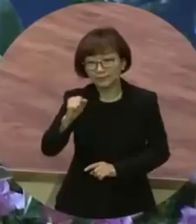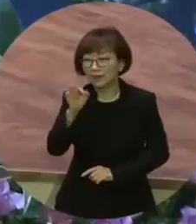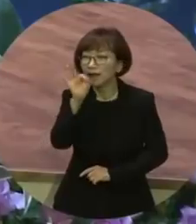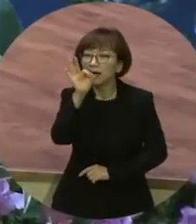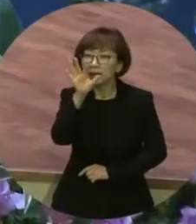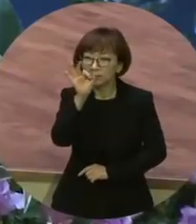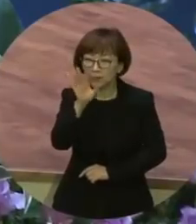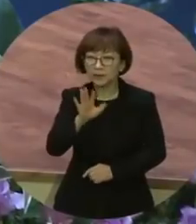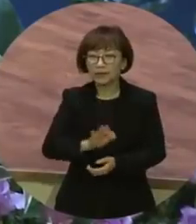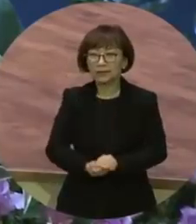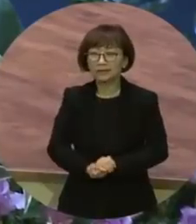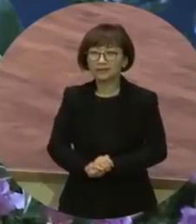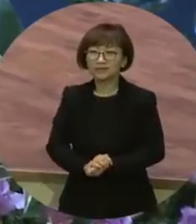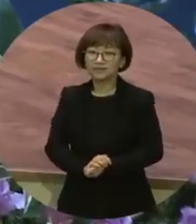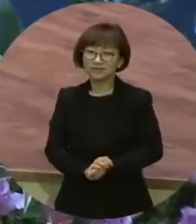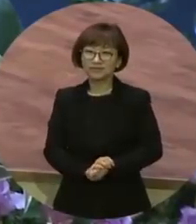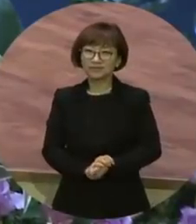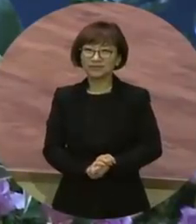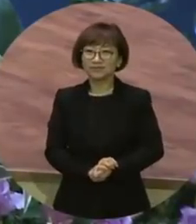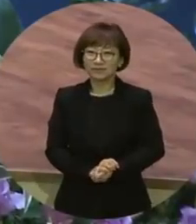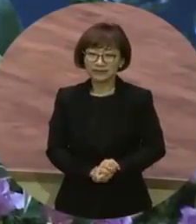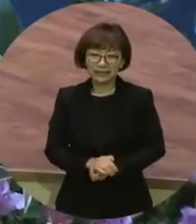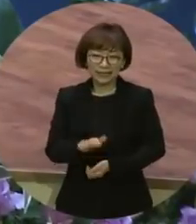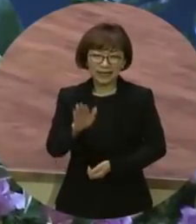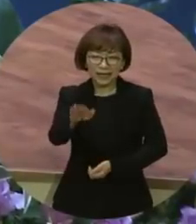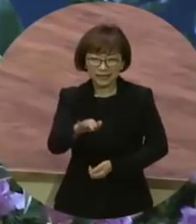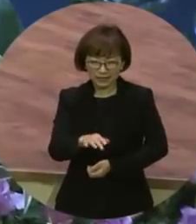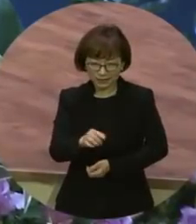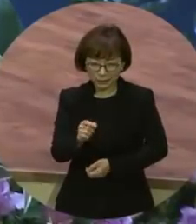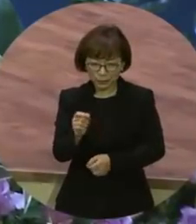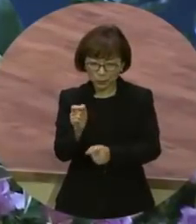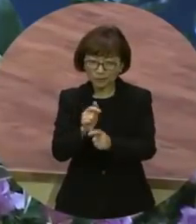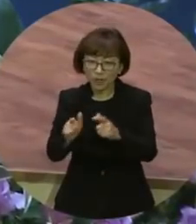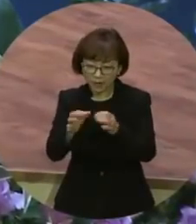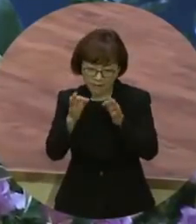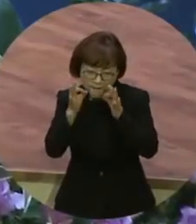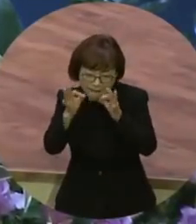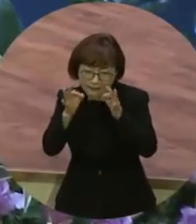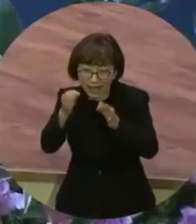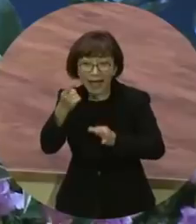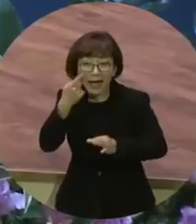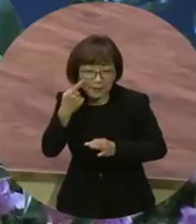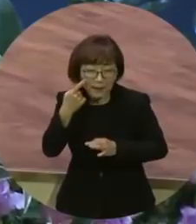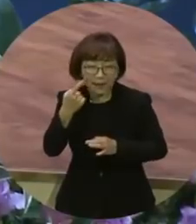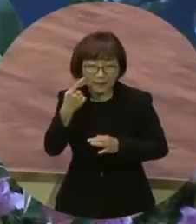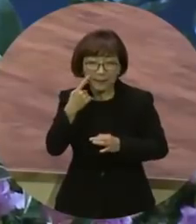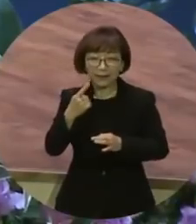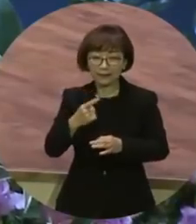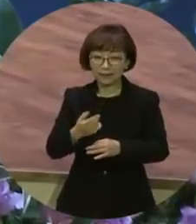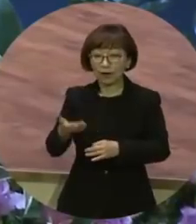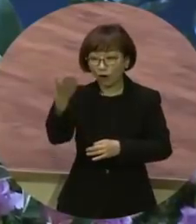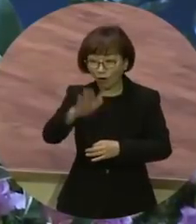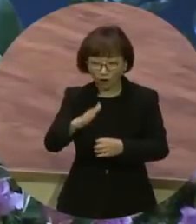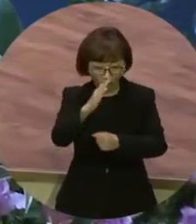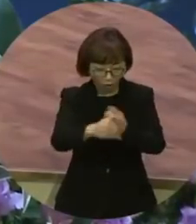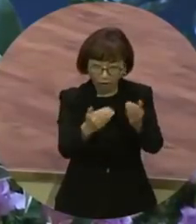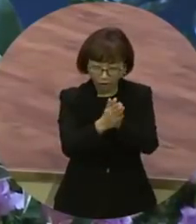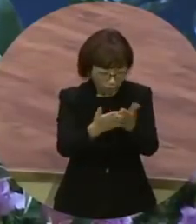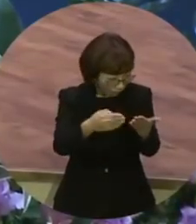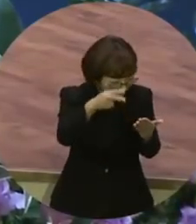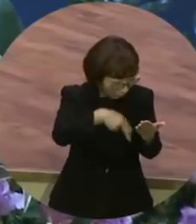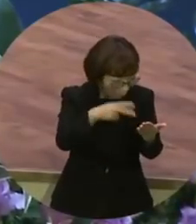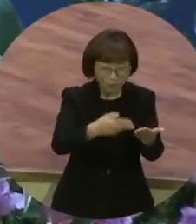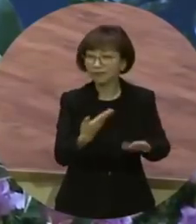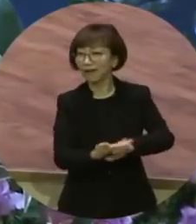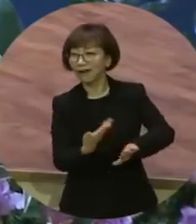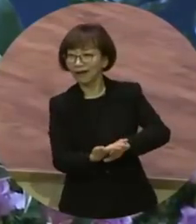좀 더 힘을 내봐라. 좀 더 열정적으로 좀 더 의지를 가져봐라 라고 하는데 성경은 절대 의지력이나